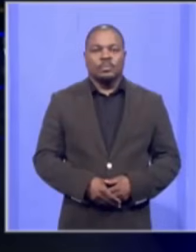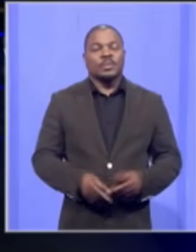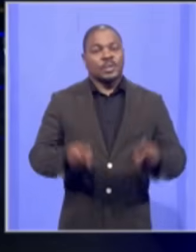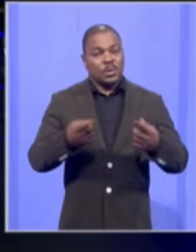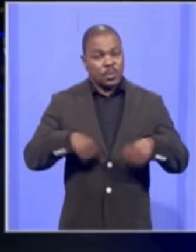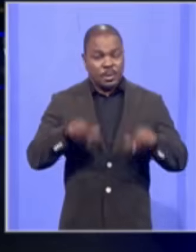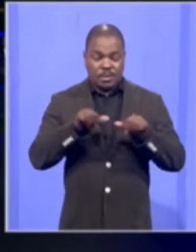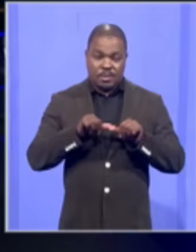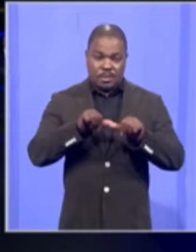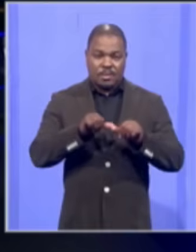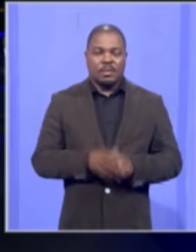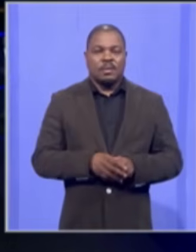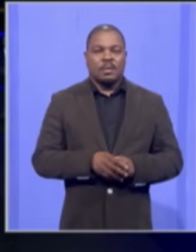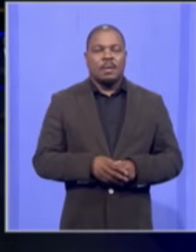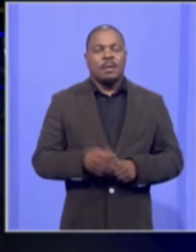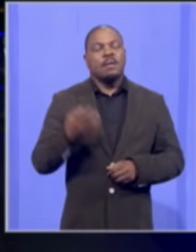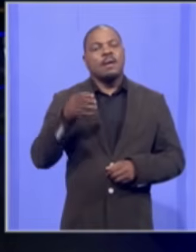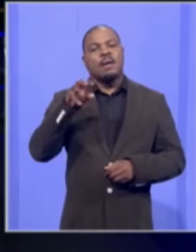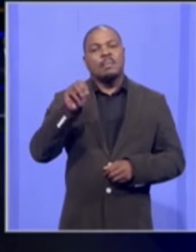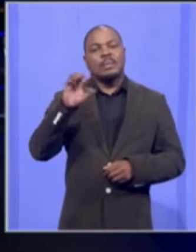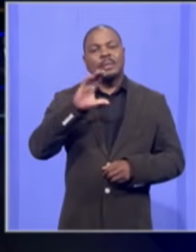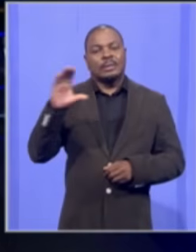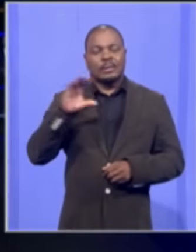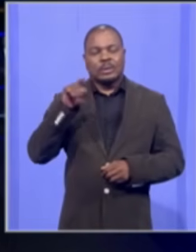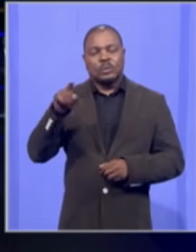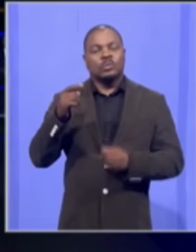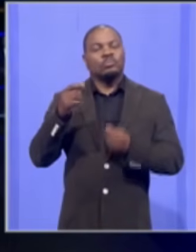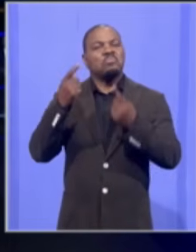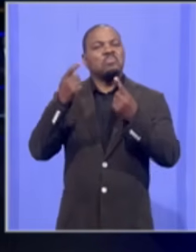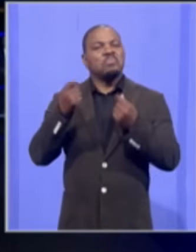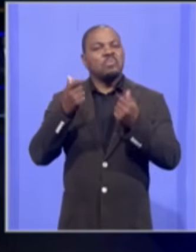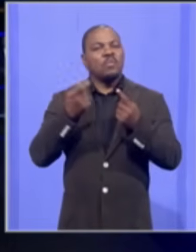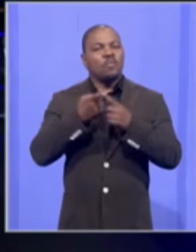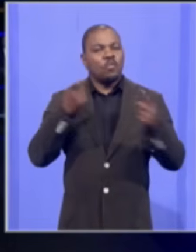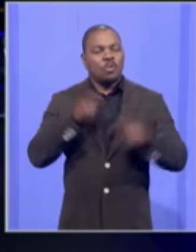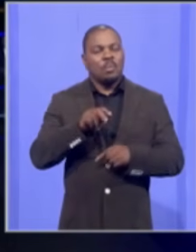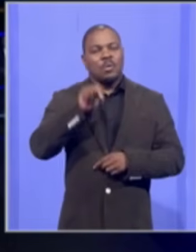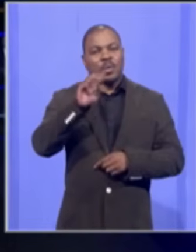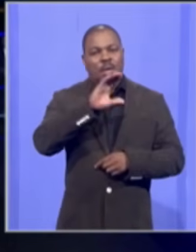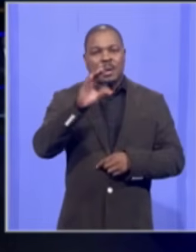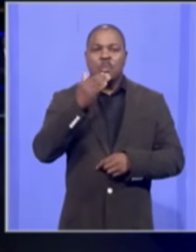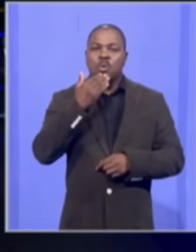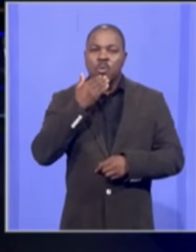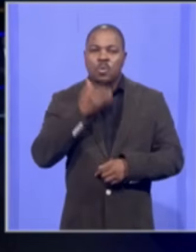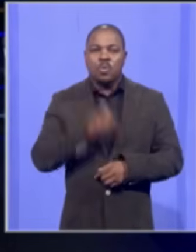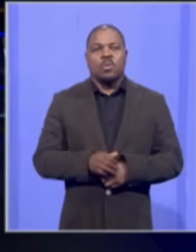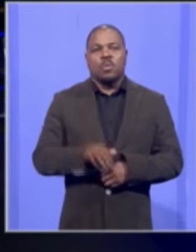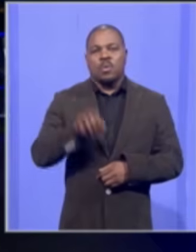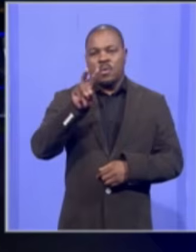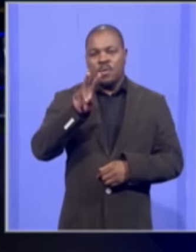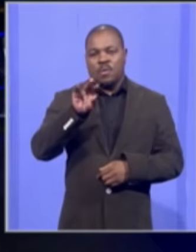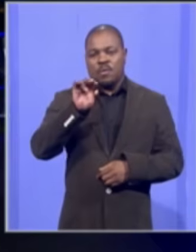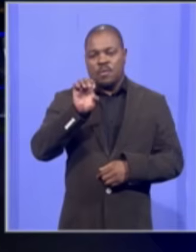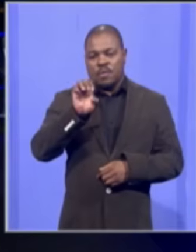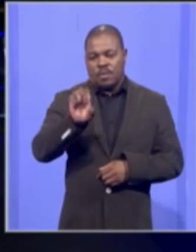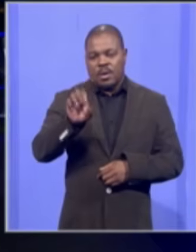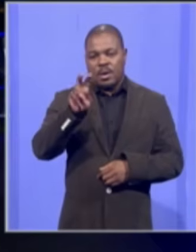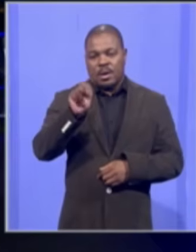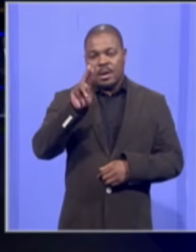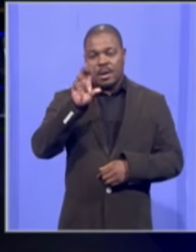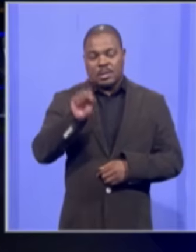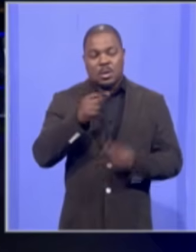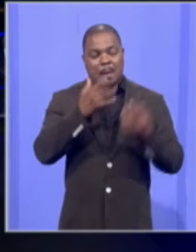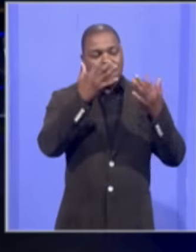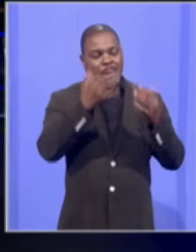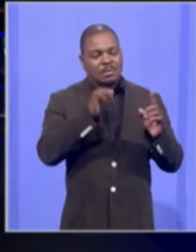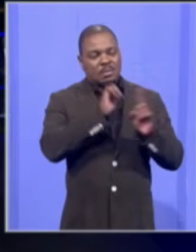Ratela pele letona la ditjhelete le ntshetsopele ya moruo wa provinseng ya Northern Cape Venus Planis Magape le tekile puo ya ditekanyetso